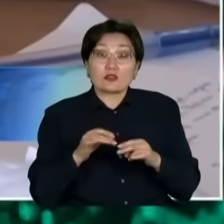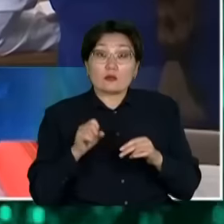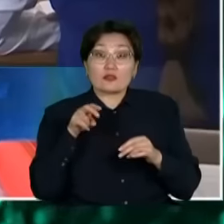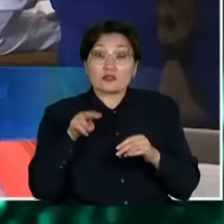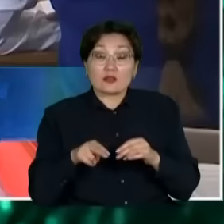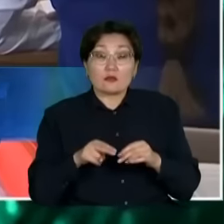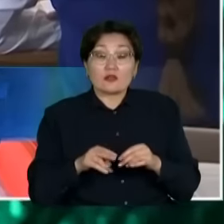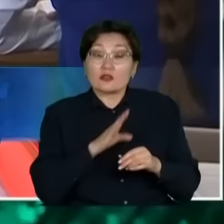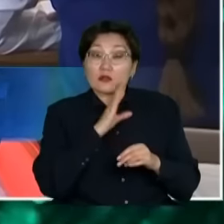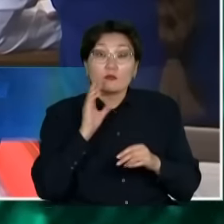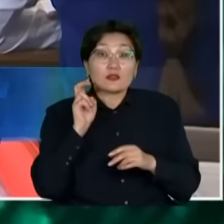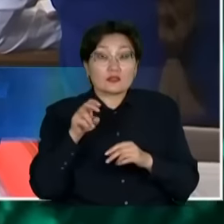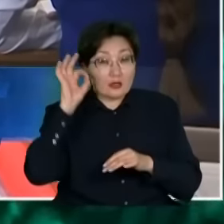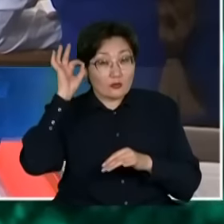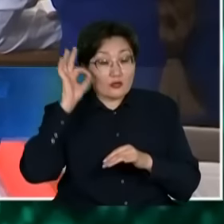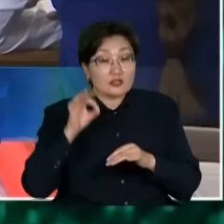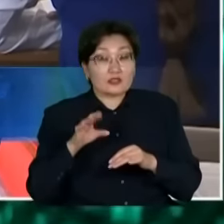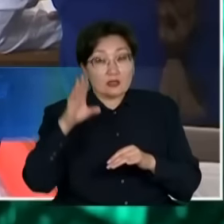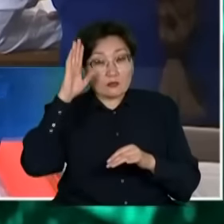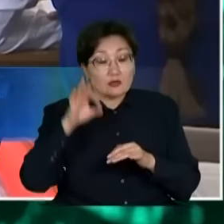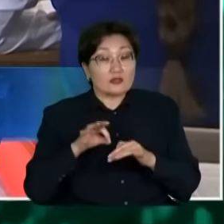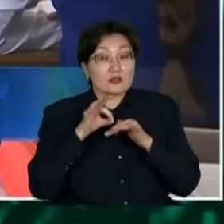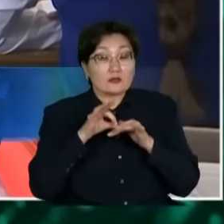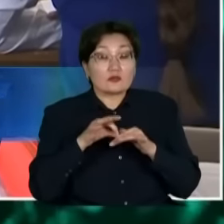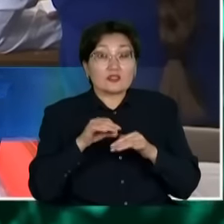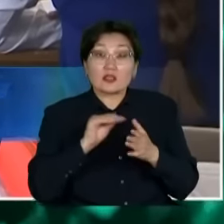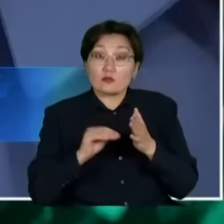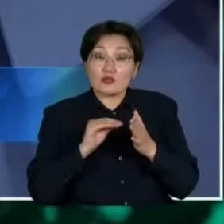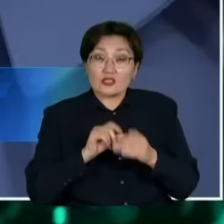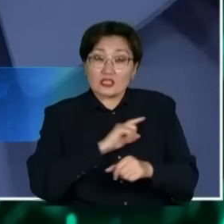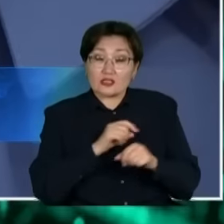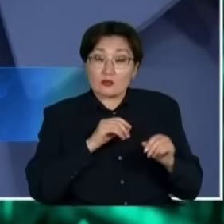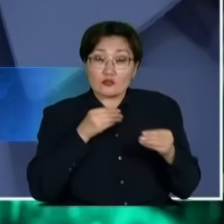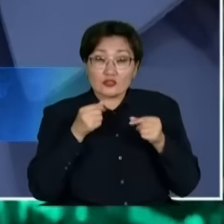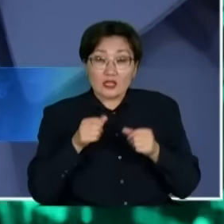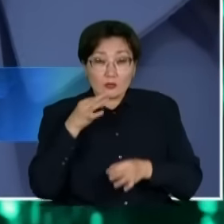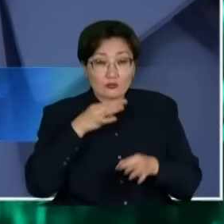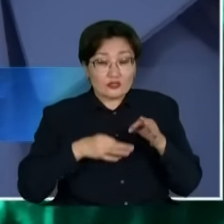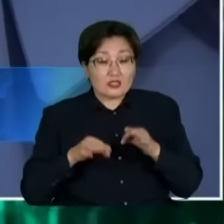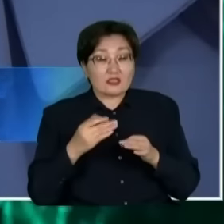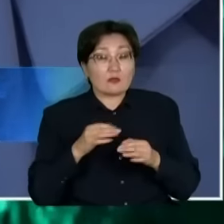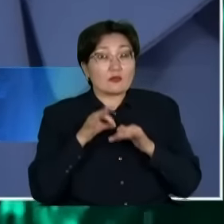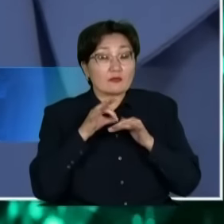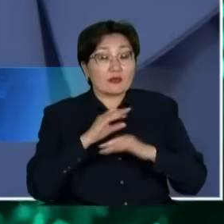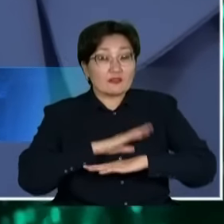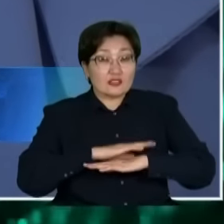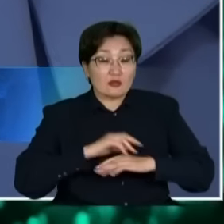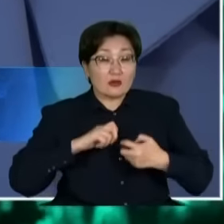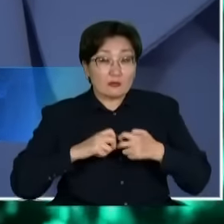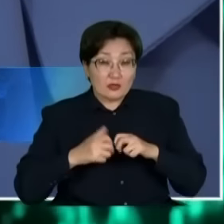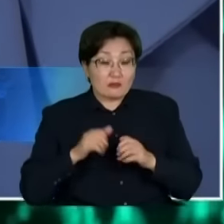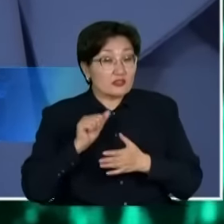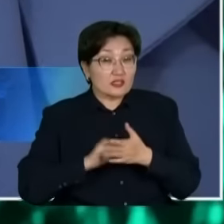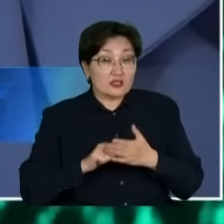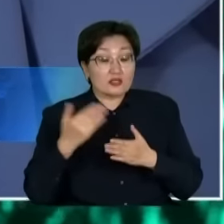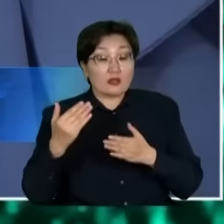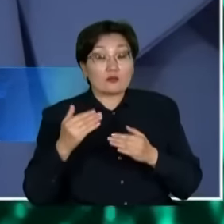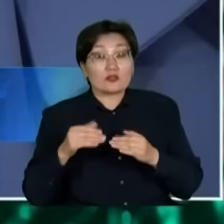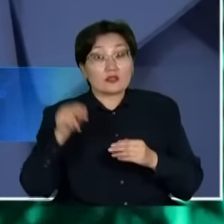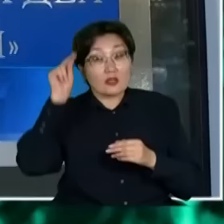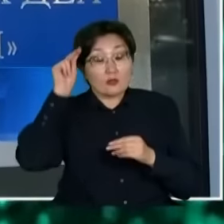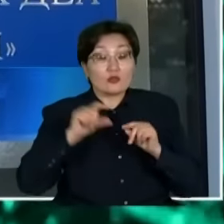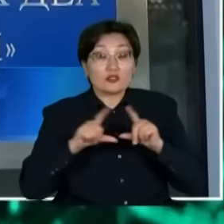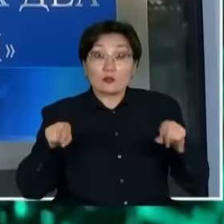обратился к психиатру и мальчику назначили сильнодействующее лекарство из-за якобы поведенческих проблем Хотя со стороны учебного